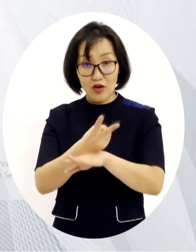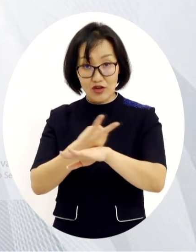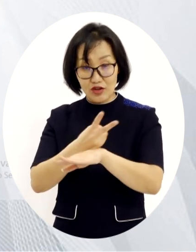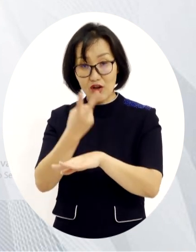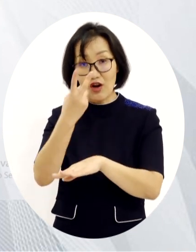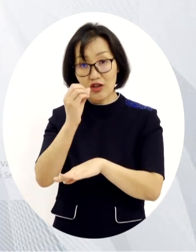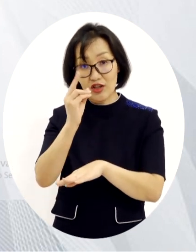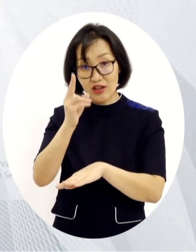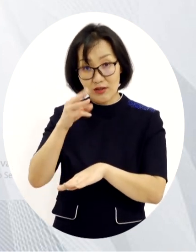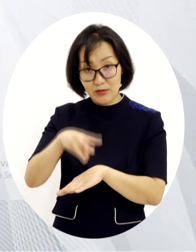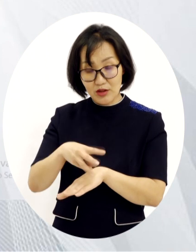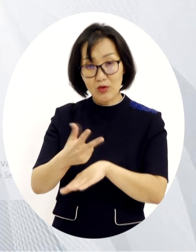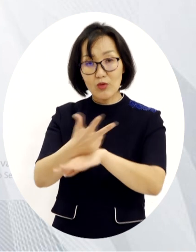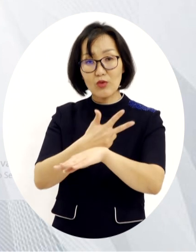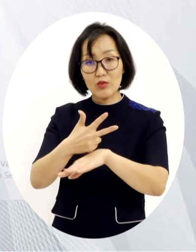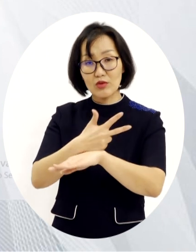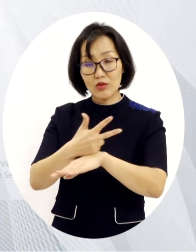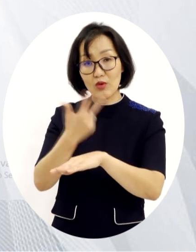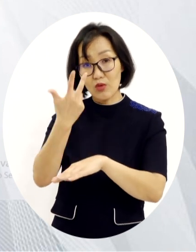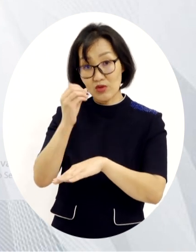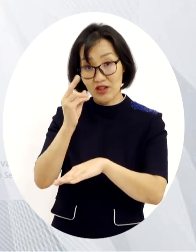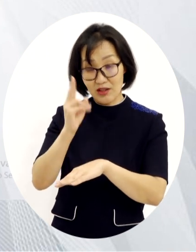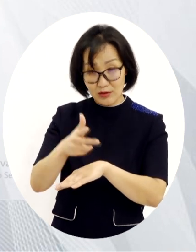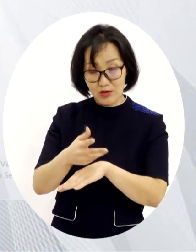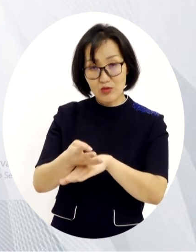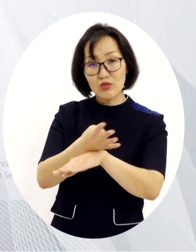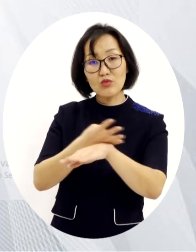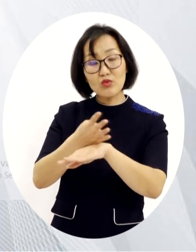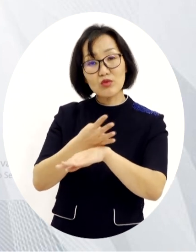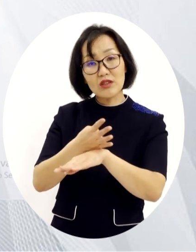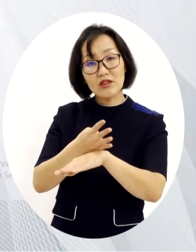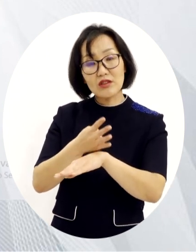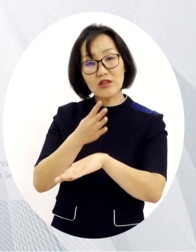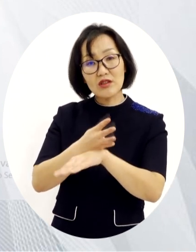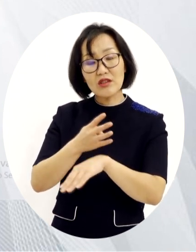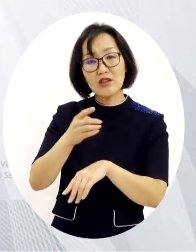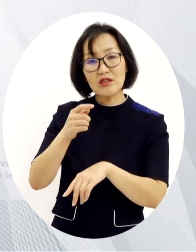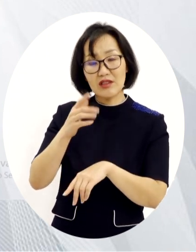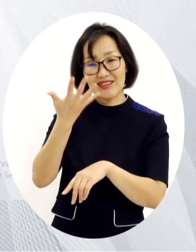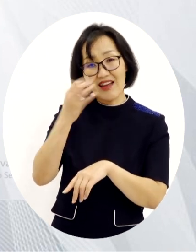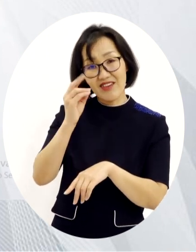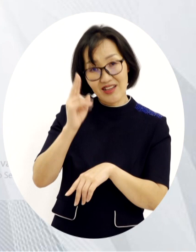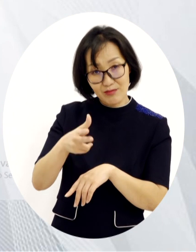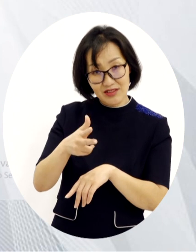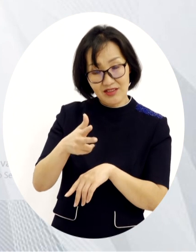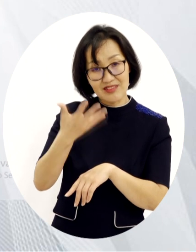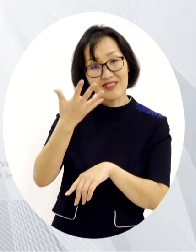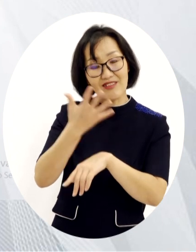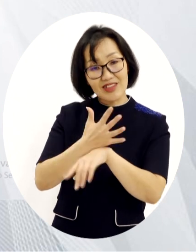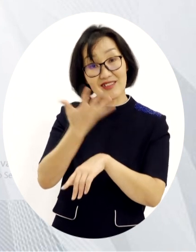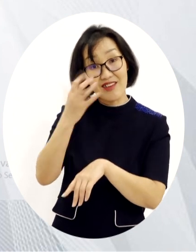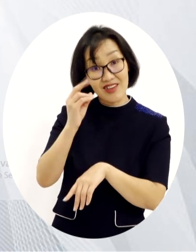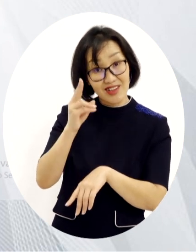км, 3 цагт 30 км, 4 цагт 40 км, 5 цагт 50 км